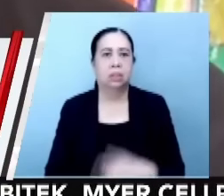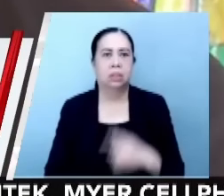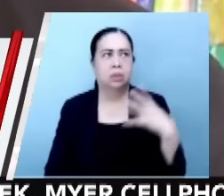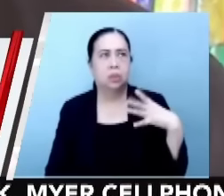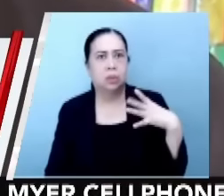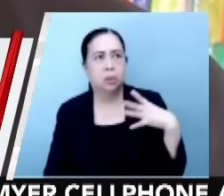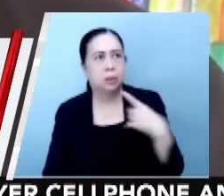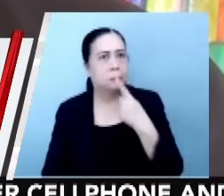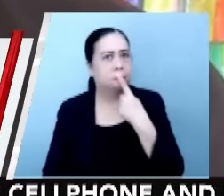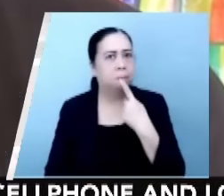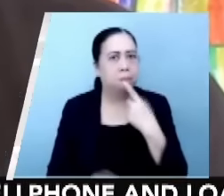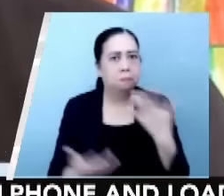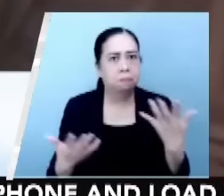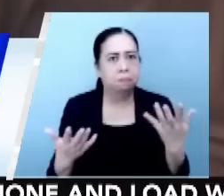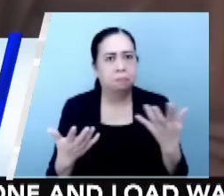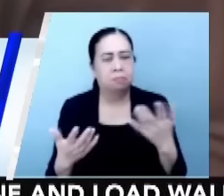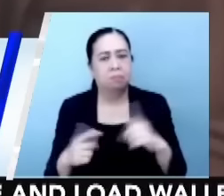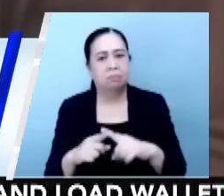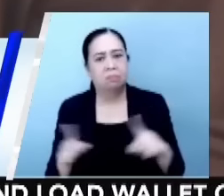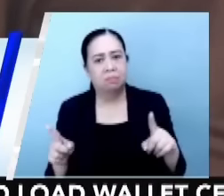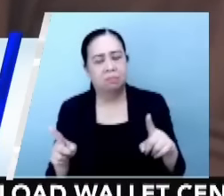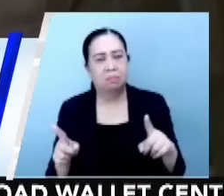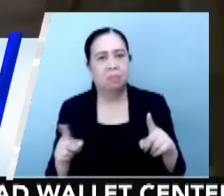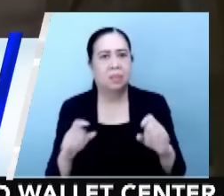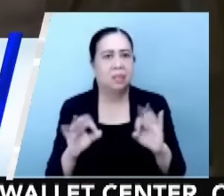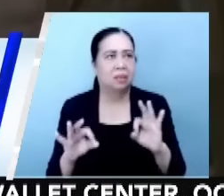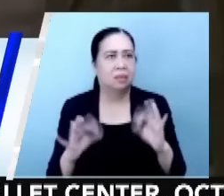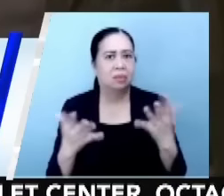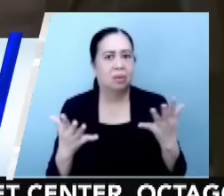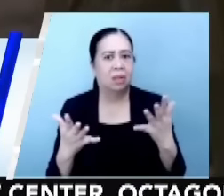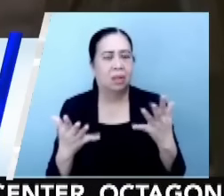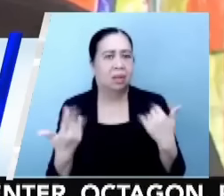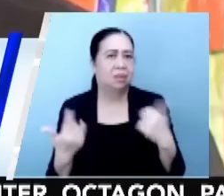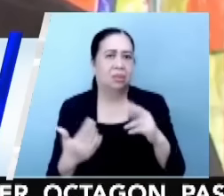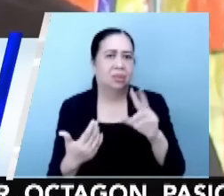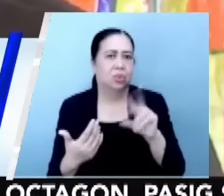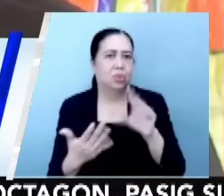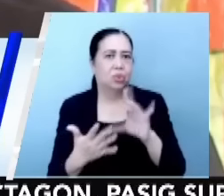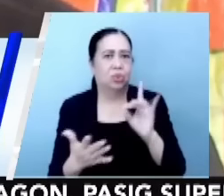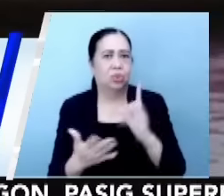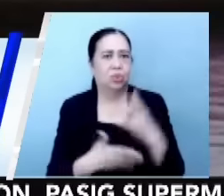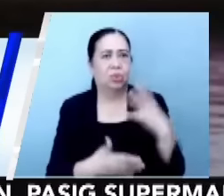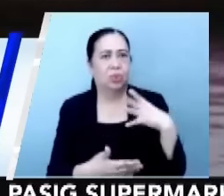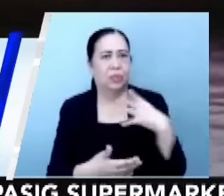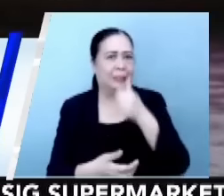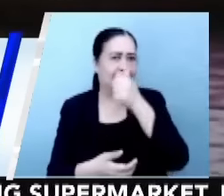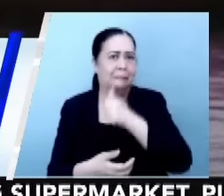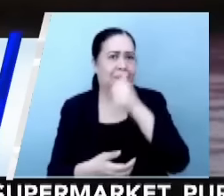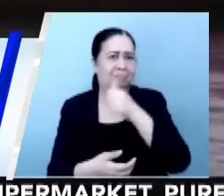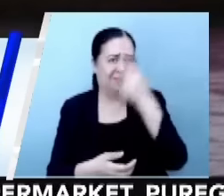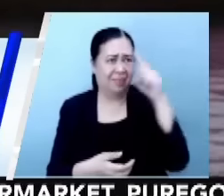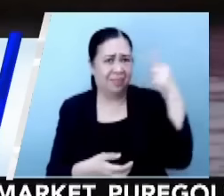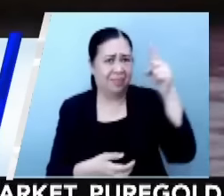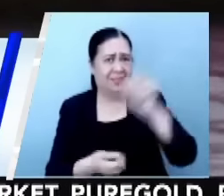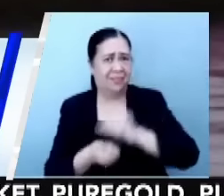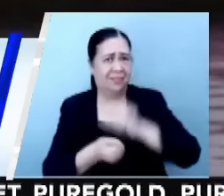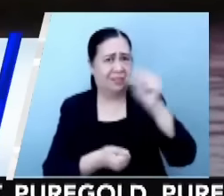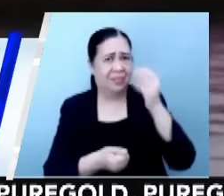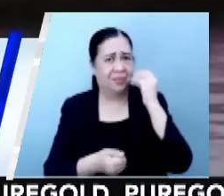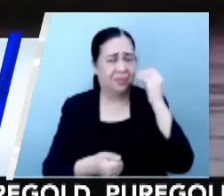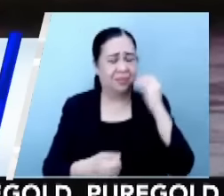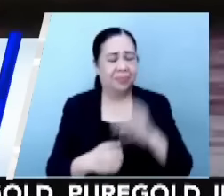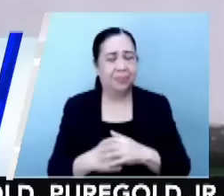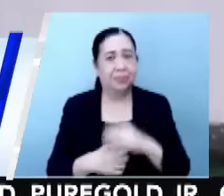eh. Kaso kung wala namang ano, notice din kami sir, kundi magantay talaga kasi malalayo pa kami. Paalala ng PPA sa mga